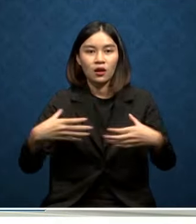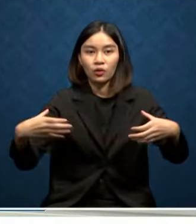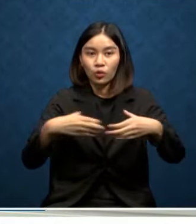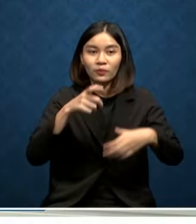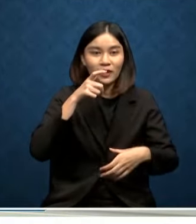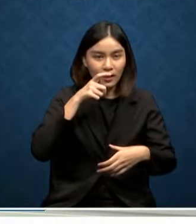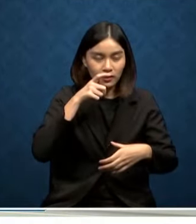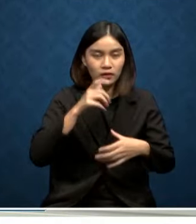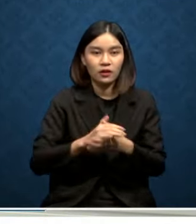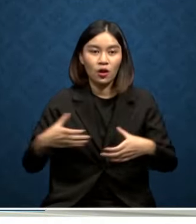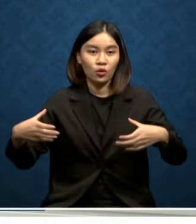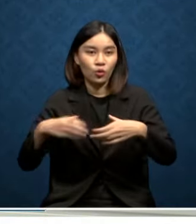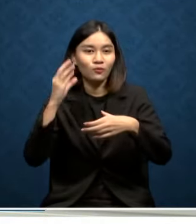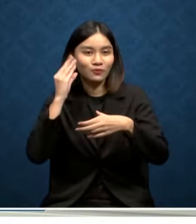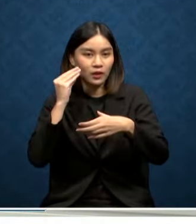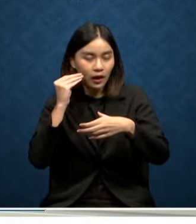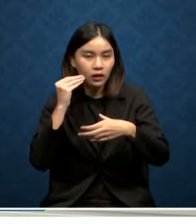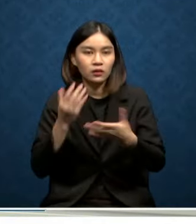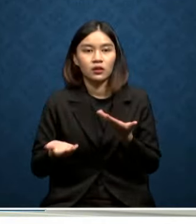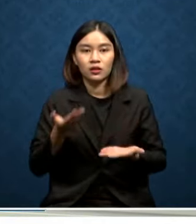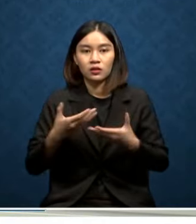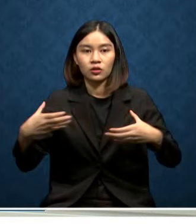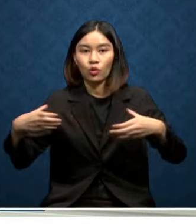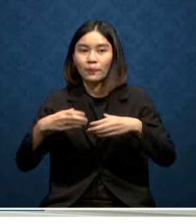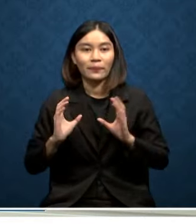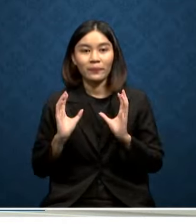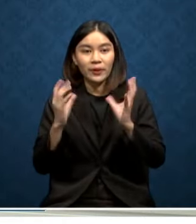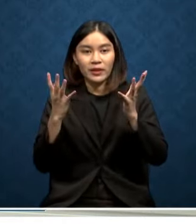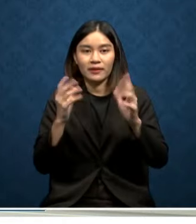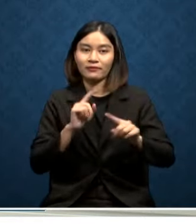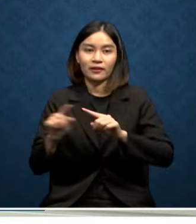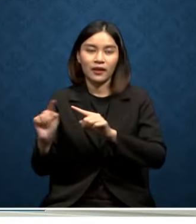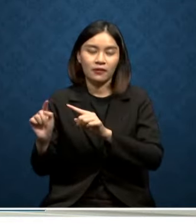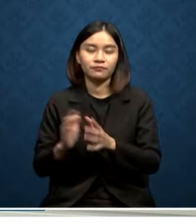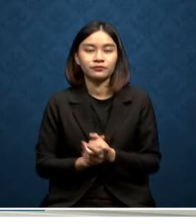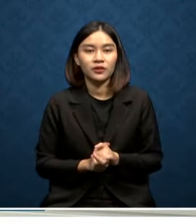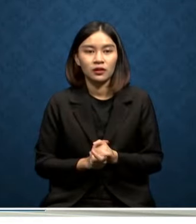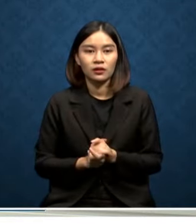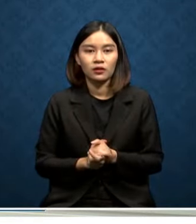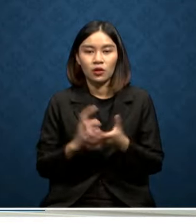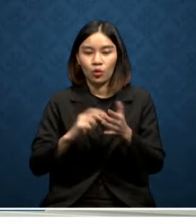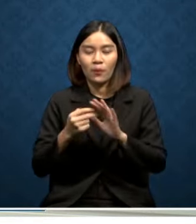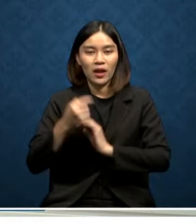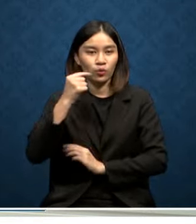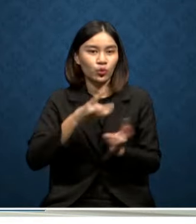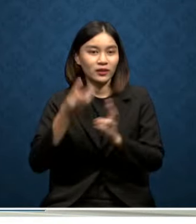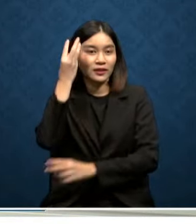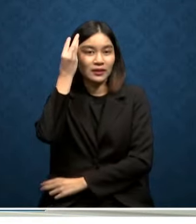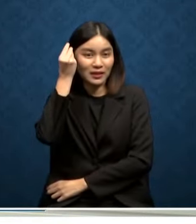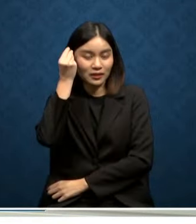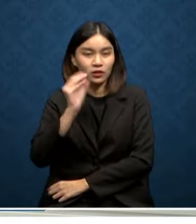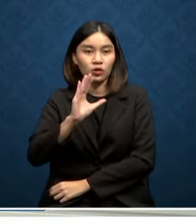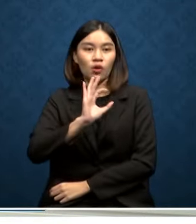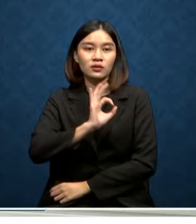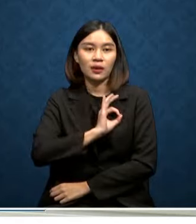ใหญ่กลุ่มเล็กและไร้กลุ่มอันเป็นอุดมคติของส